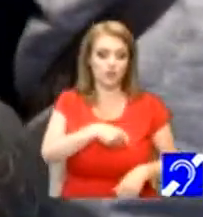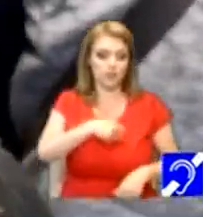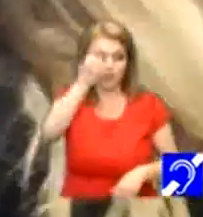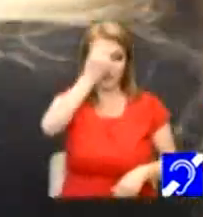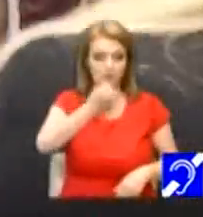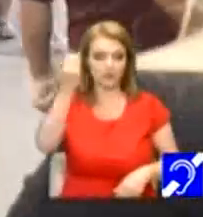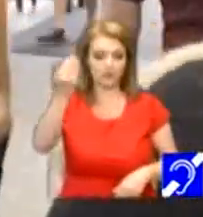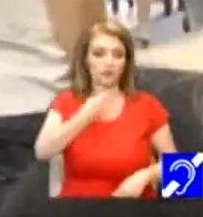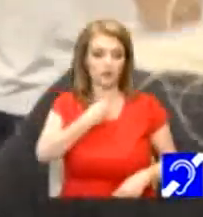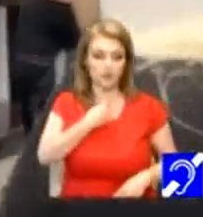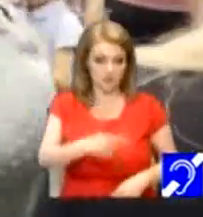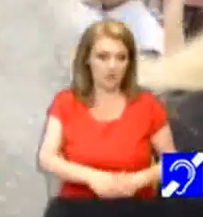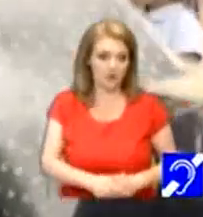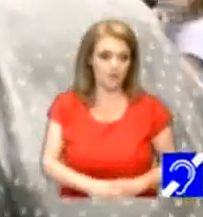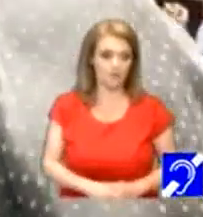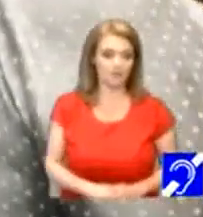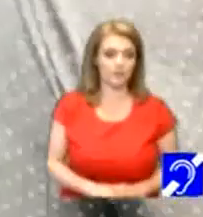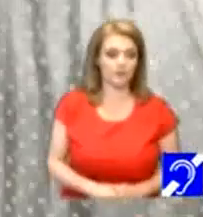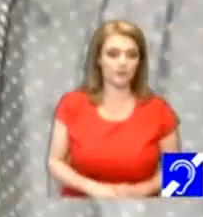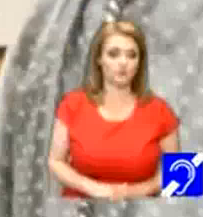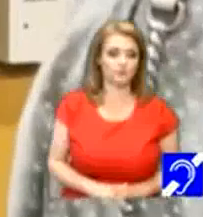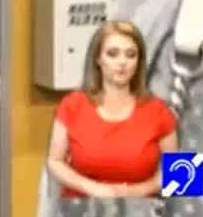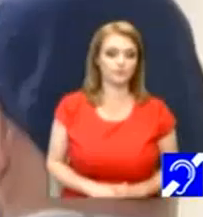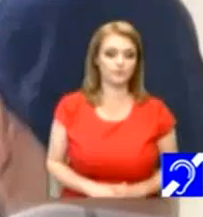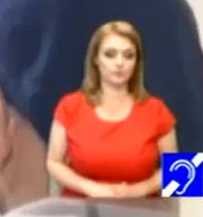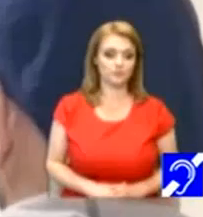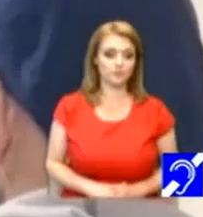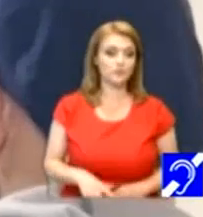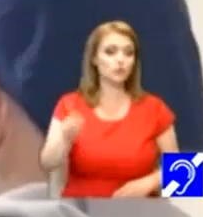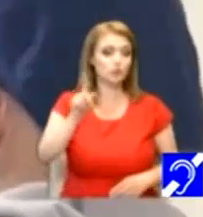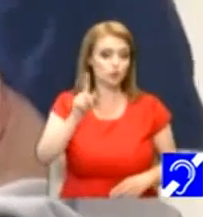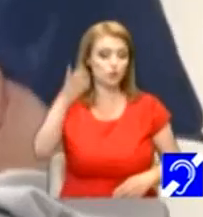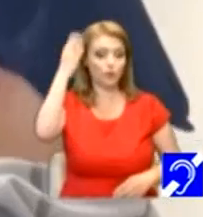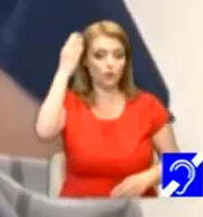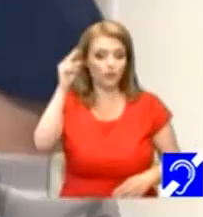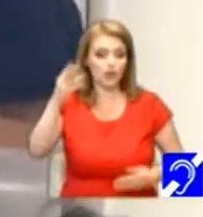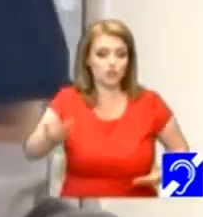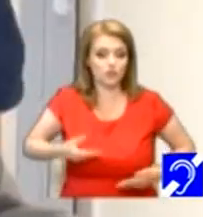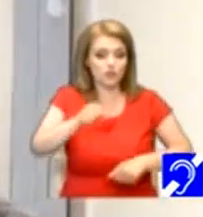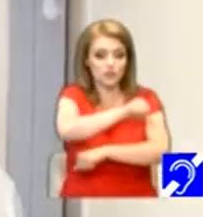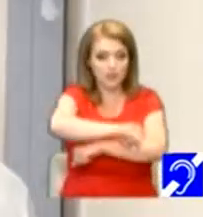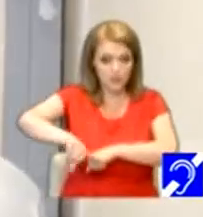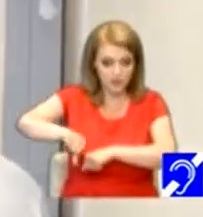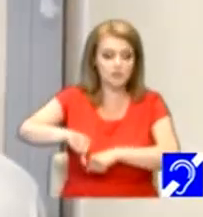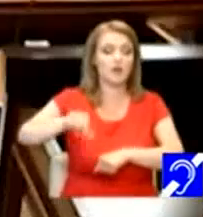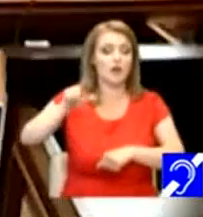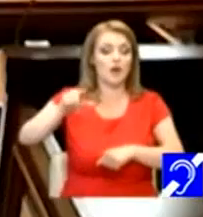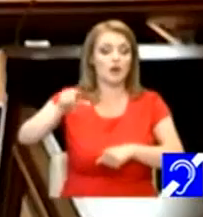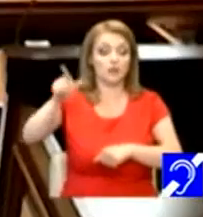de votanți aduc un deputat în Parlament. Iată, putem să calculăm dacă ei